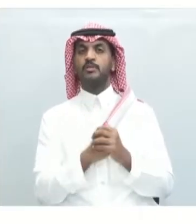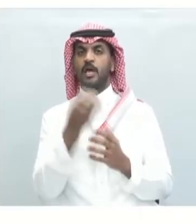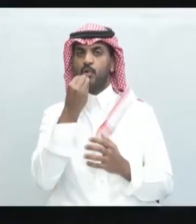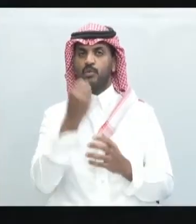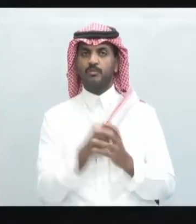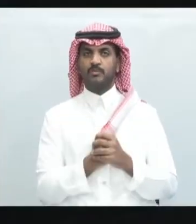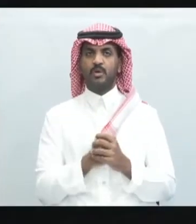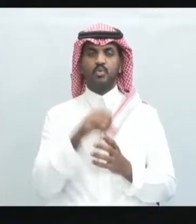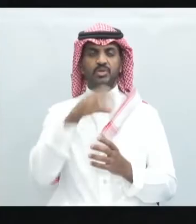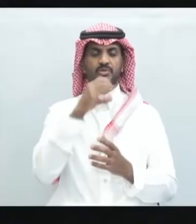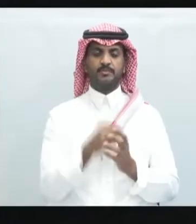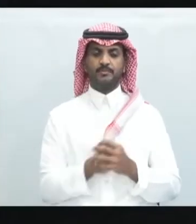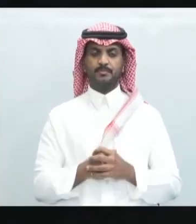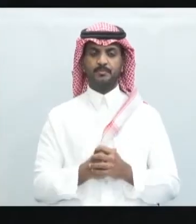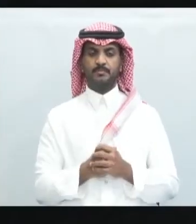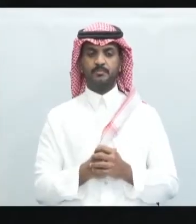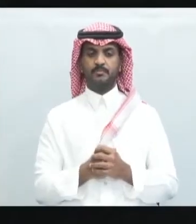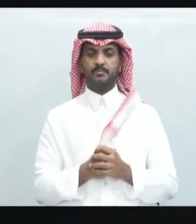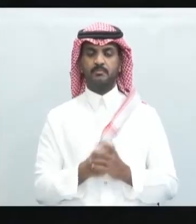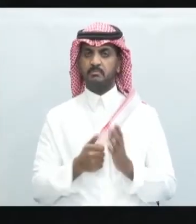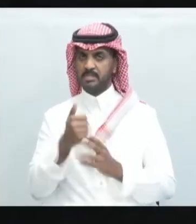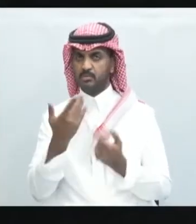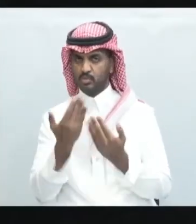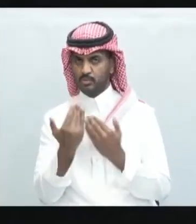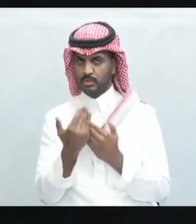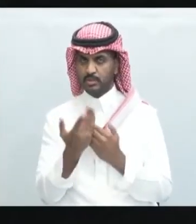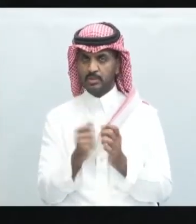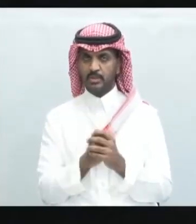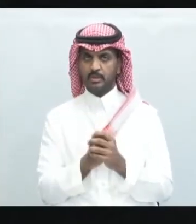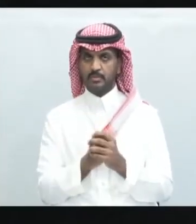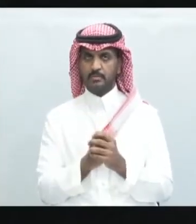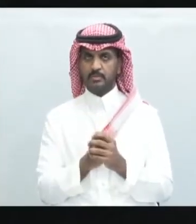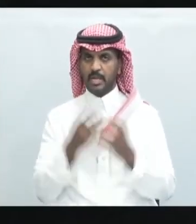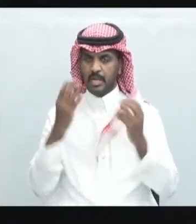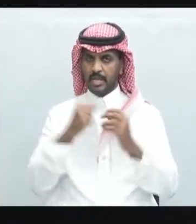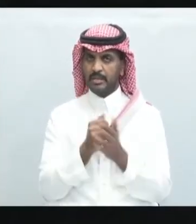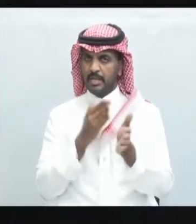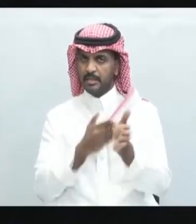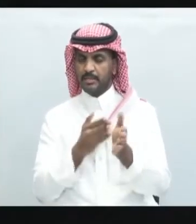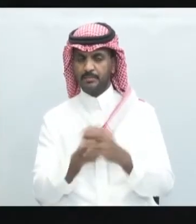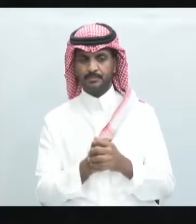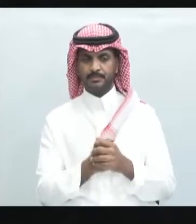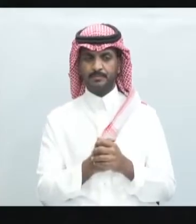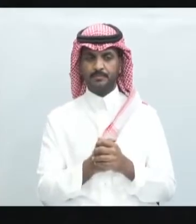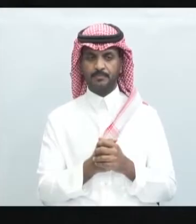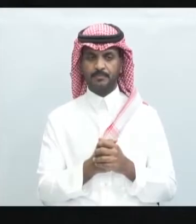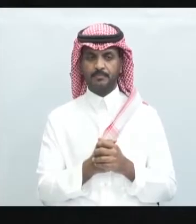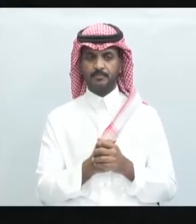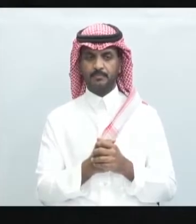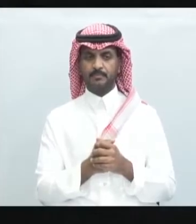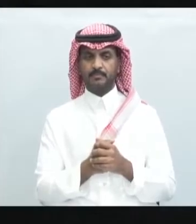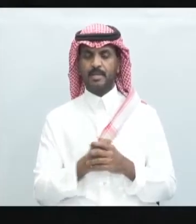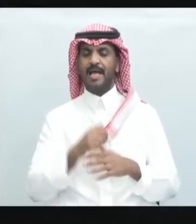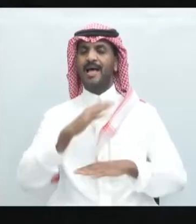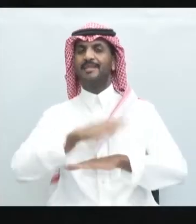او ان يشرب فمن يستطع منكم ان يذكر من تلك الطريقه او من تلك الاداب